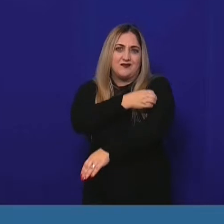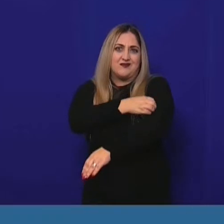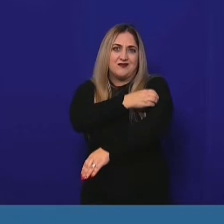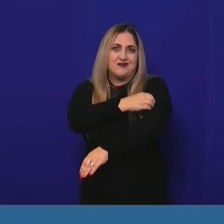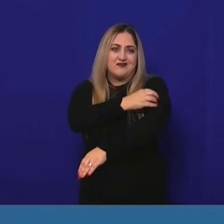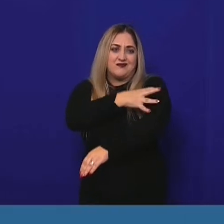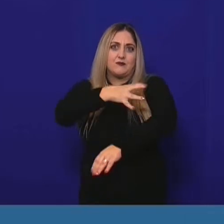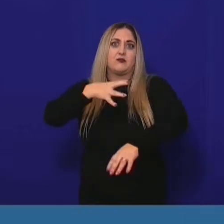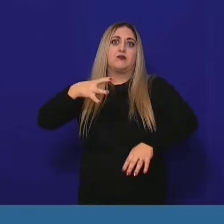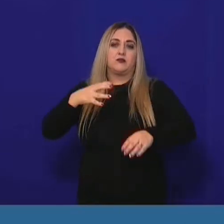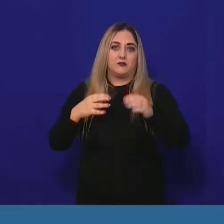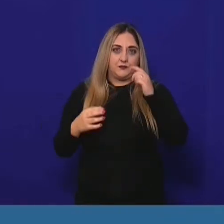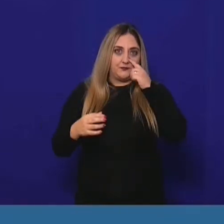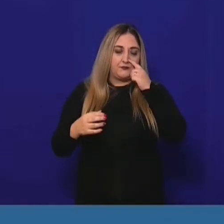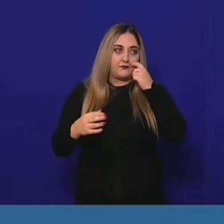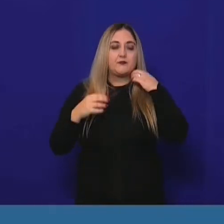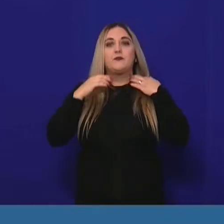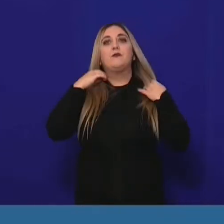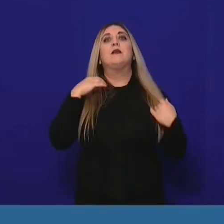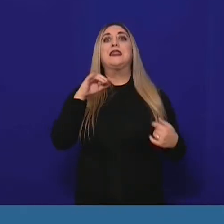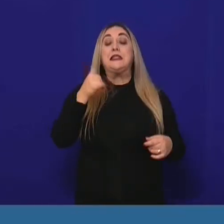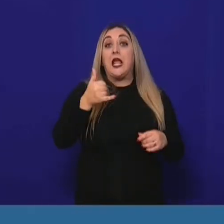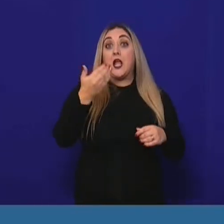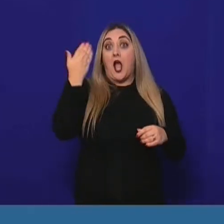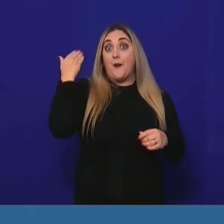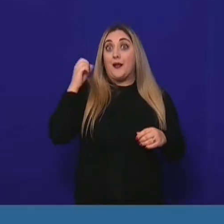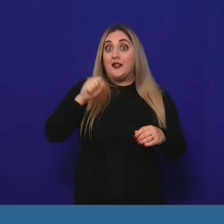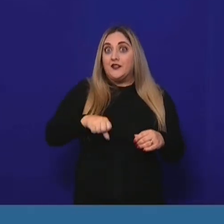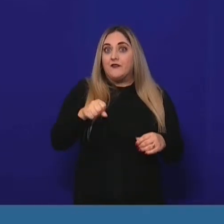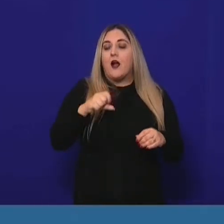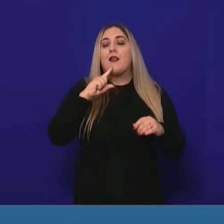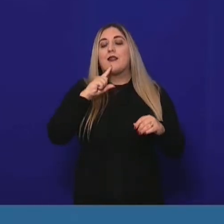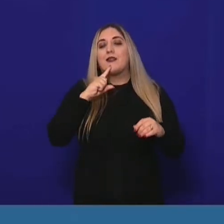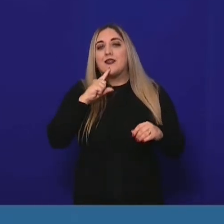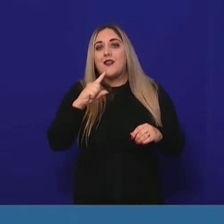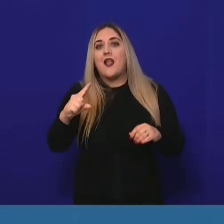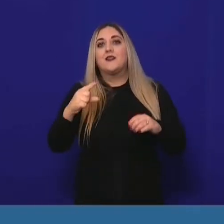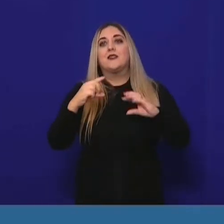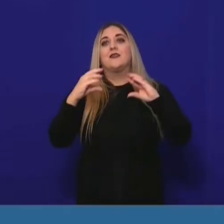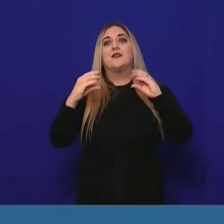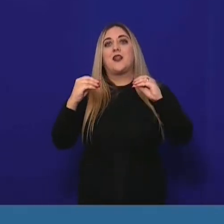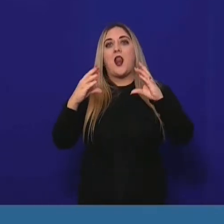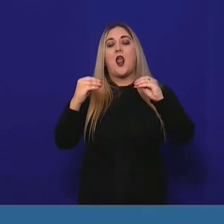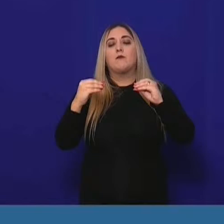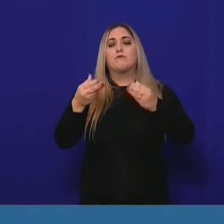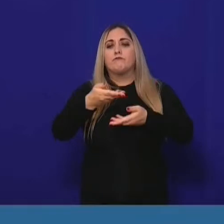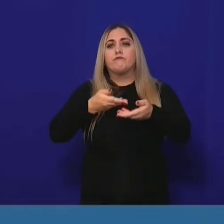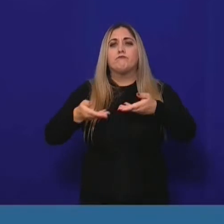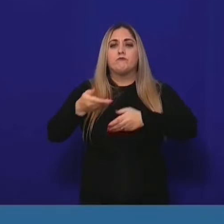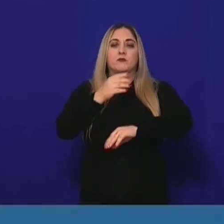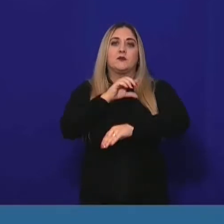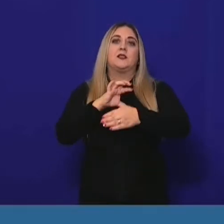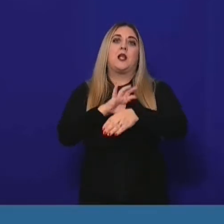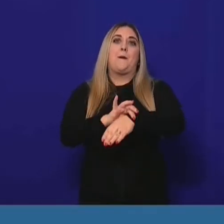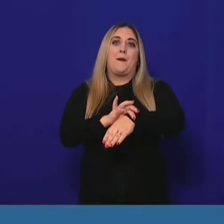il-constituents li jkun fiha l-vaccine. Allura jekk kellek dak il-każ importanti li dejjem tkellem lit-tabib tiegħek ħalli tkun tistgħu